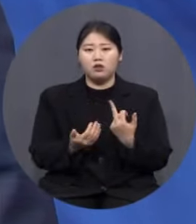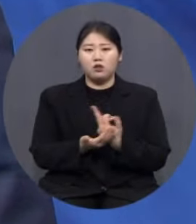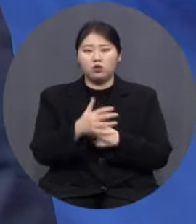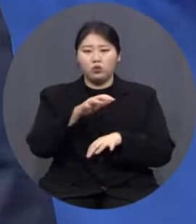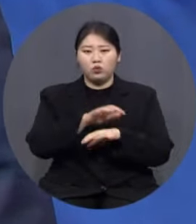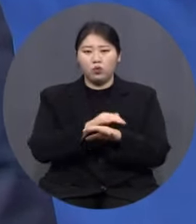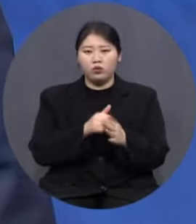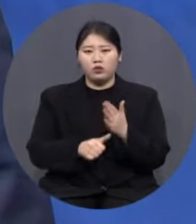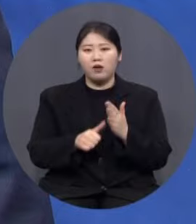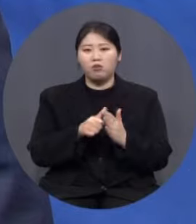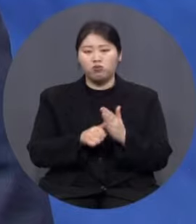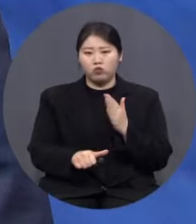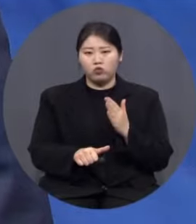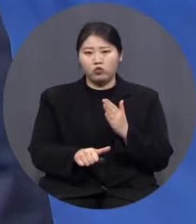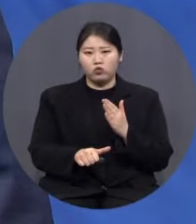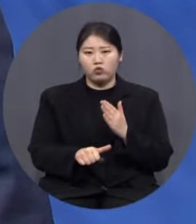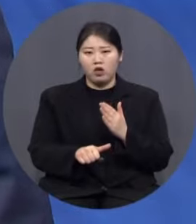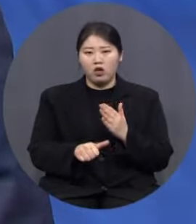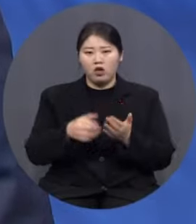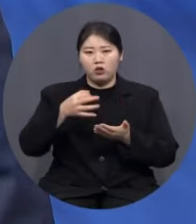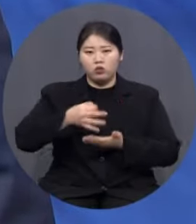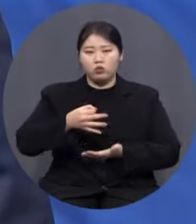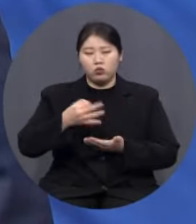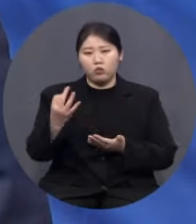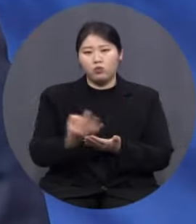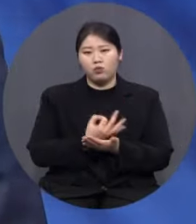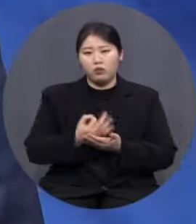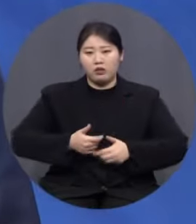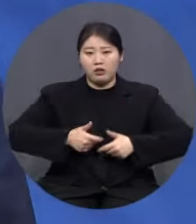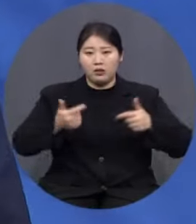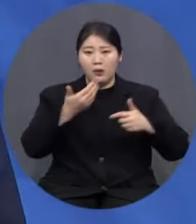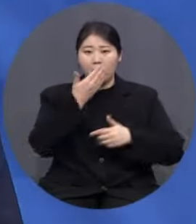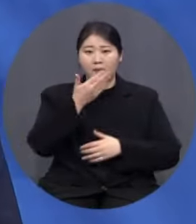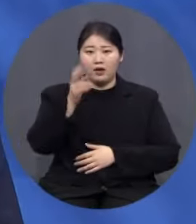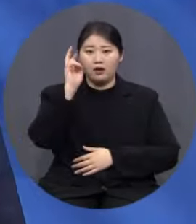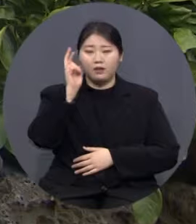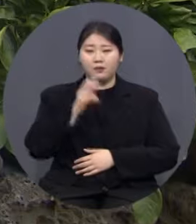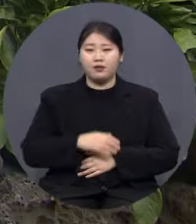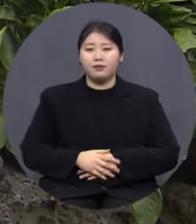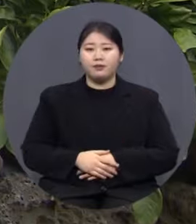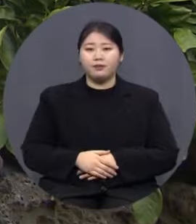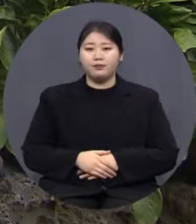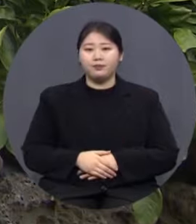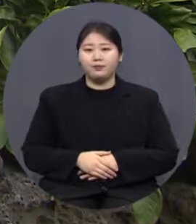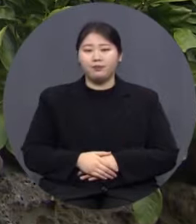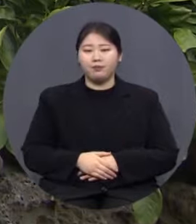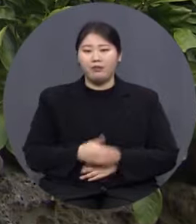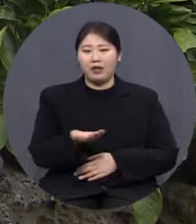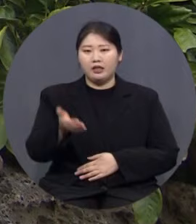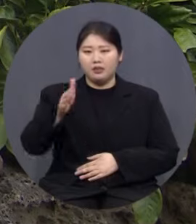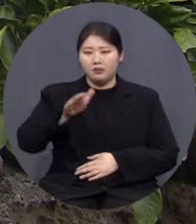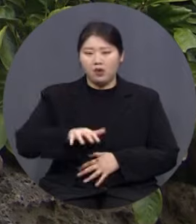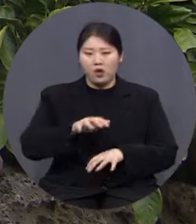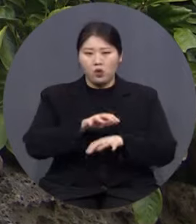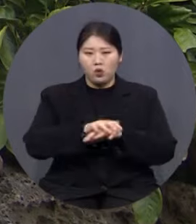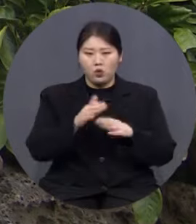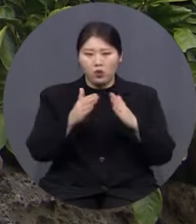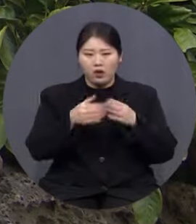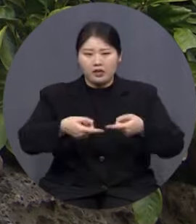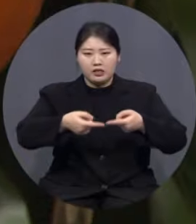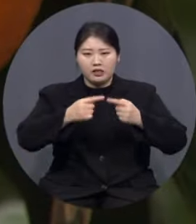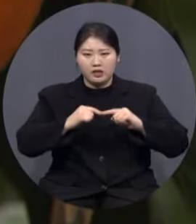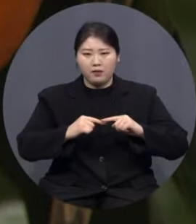농산물의 소득 수준을 좀 더 높여 줄 수 있는 계기가 마련될 것으로 보입니다 하지만 농가의 참여가